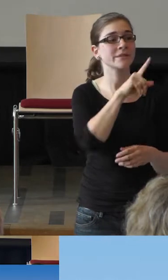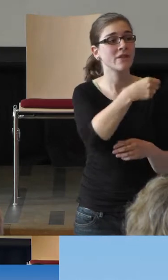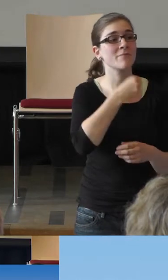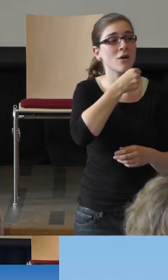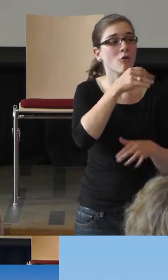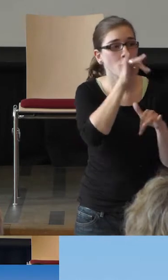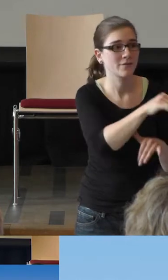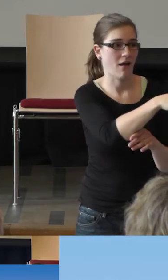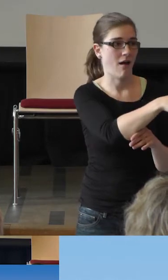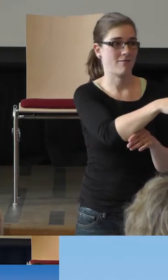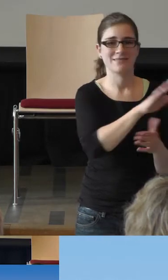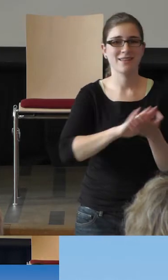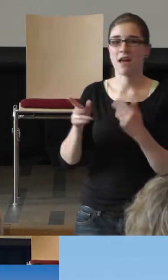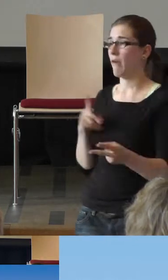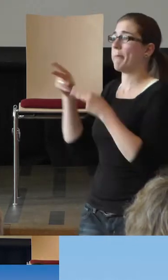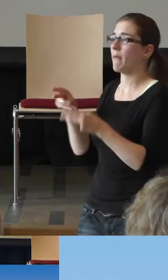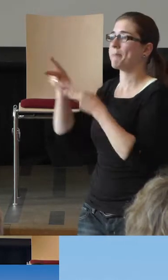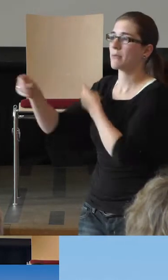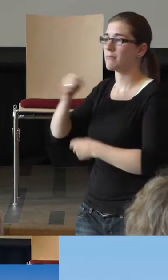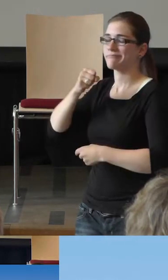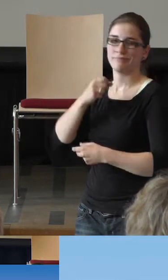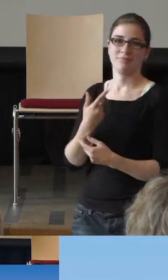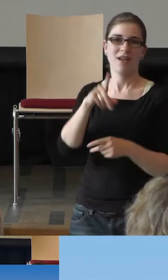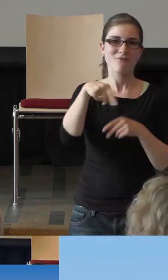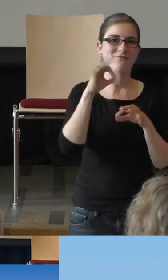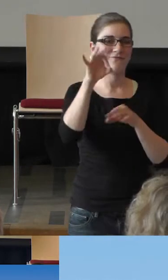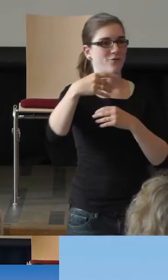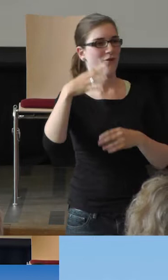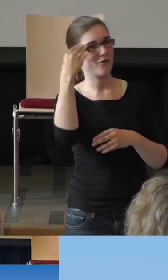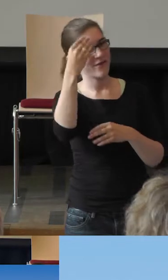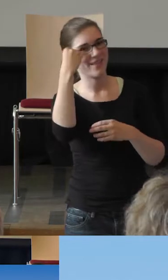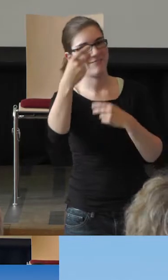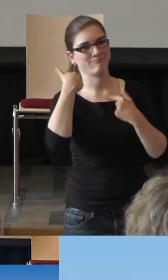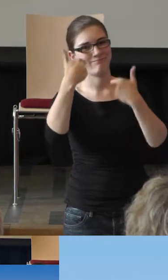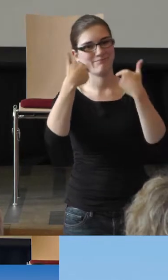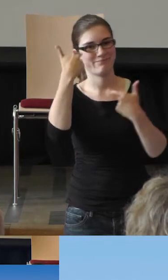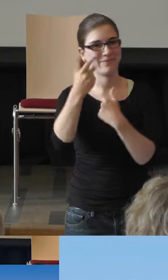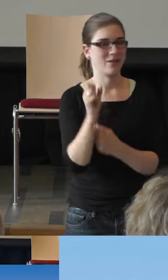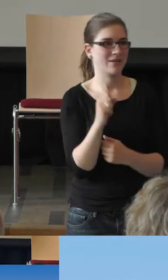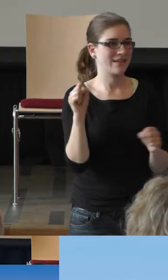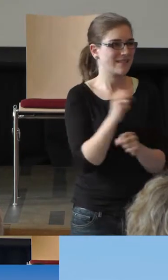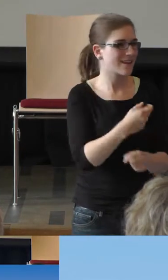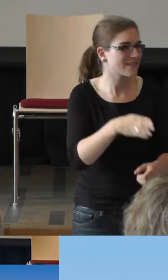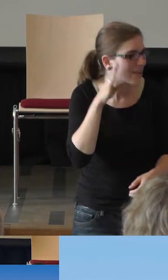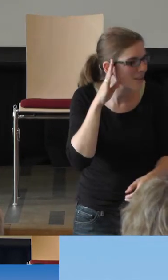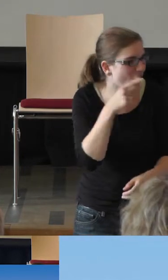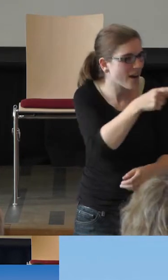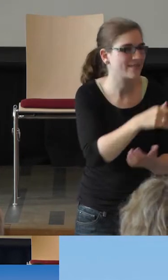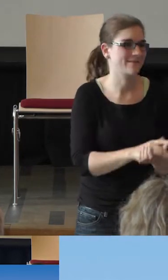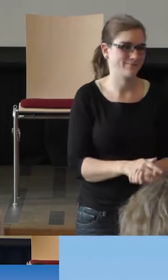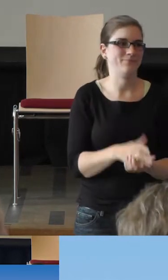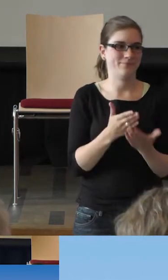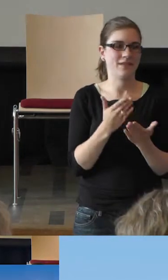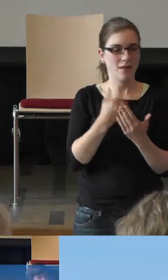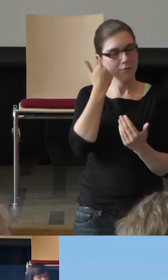Nähe sehen, denn das wird fürs Fernsehen aufgezeichnet und dann sieht man Sie nur den Mund bewegen, aber man hört nicht, was Sie sagen und das wollen